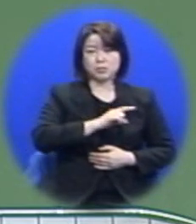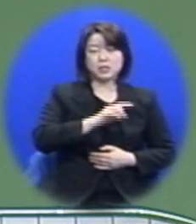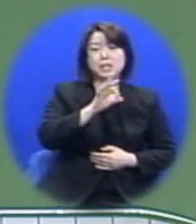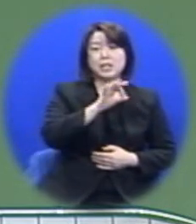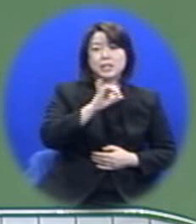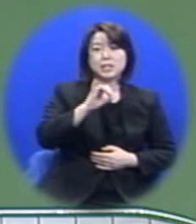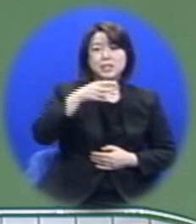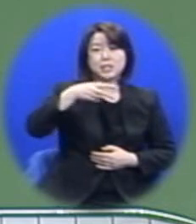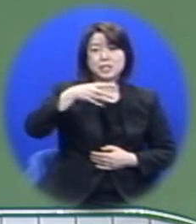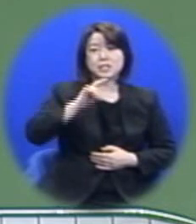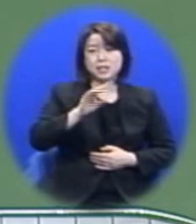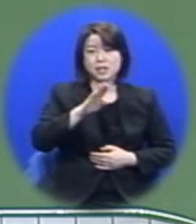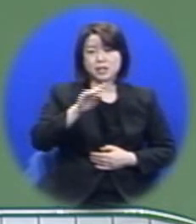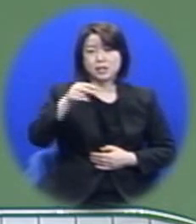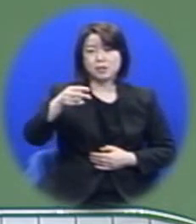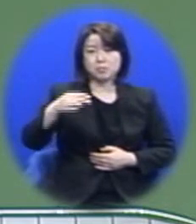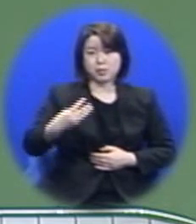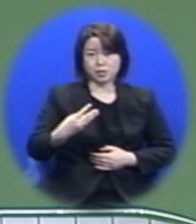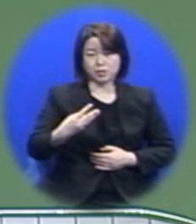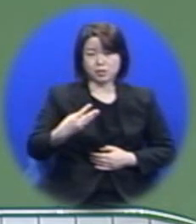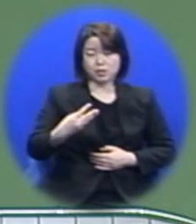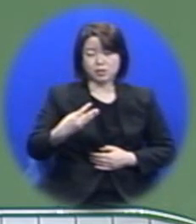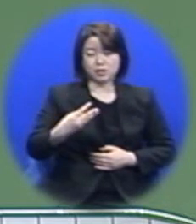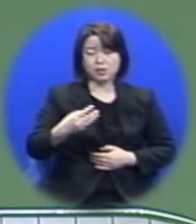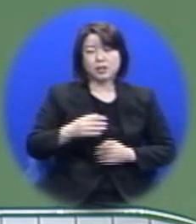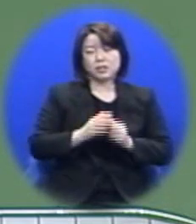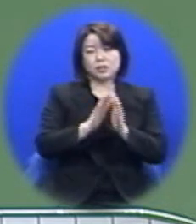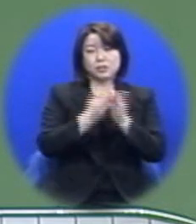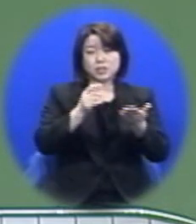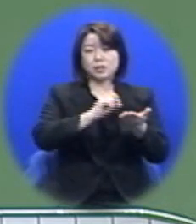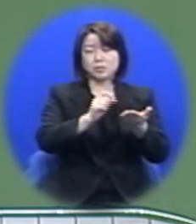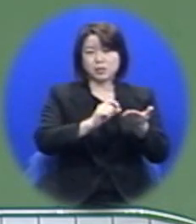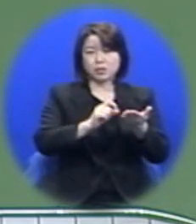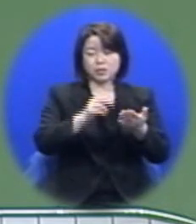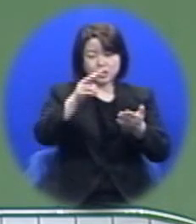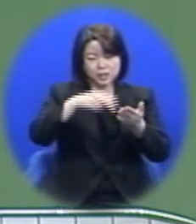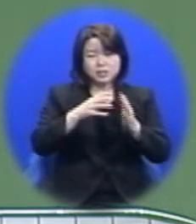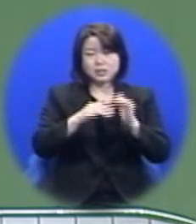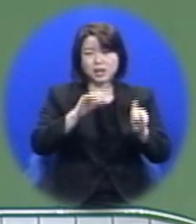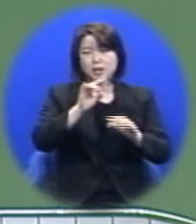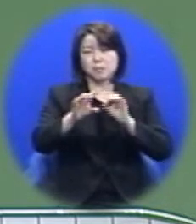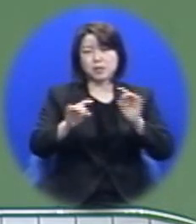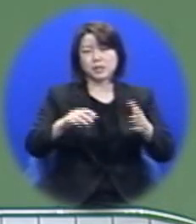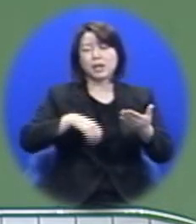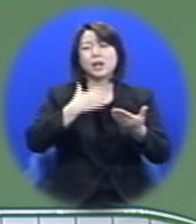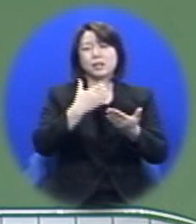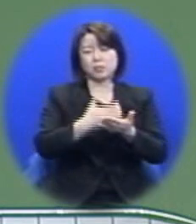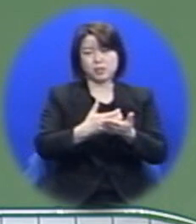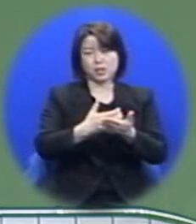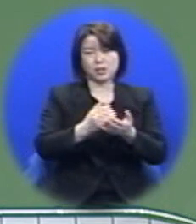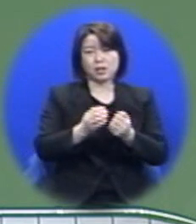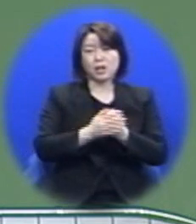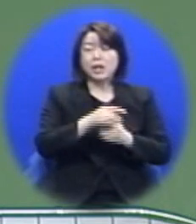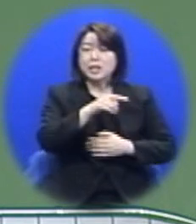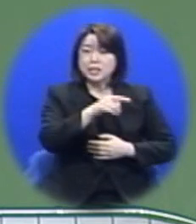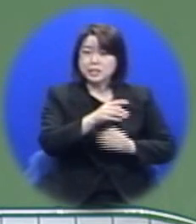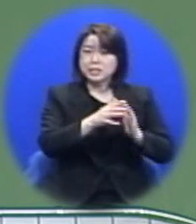책을 써서 읽는 사람들마다 깊은 감동을 받습니다. 이 사람이 변화 속에도